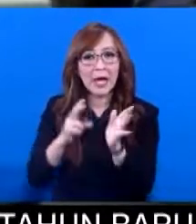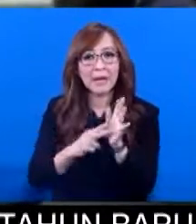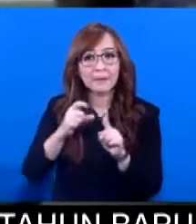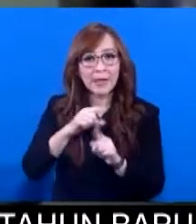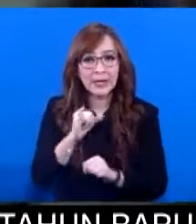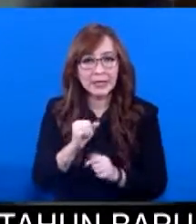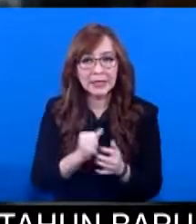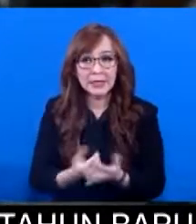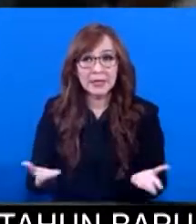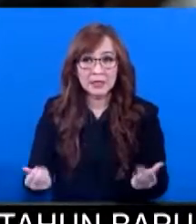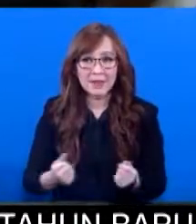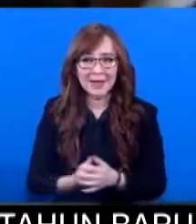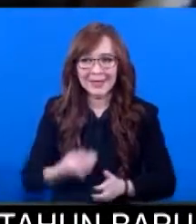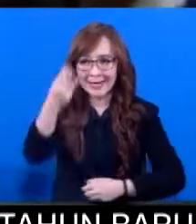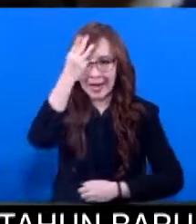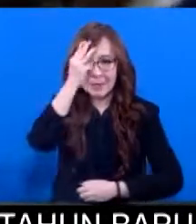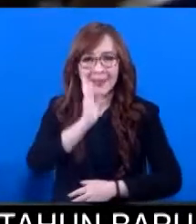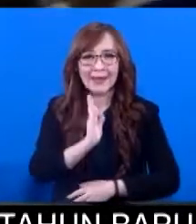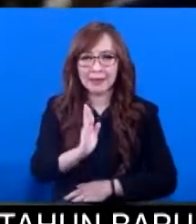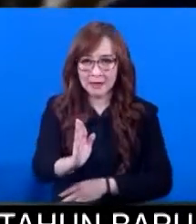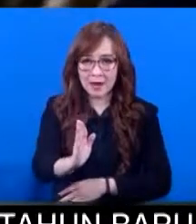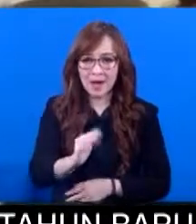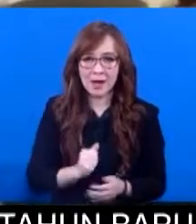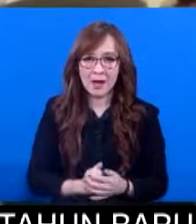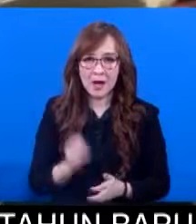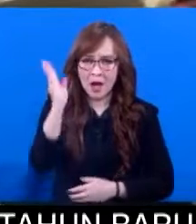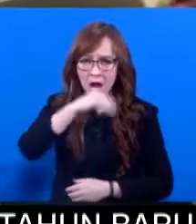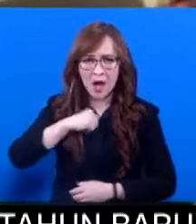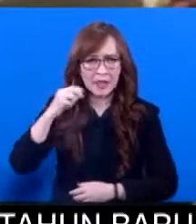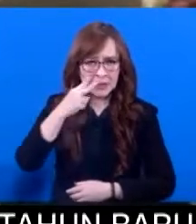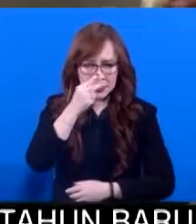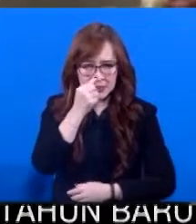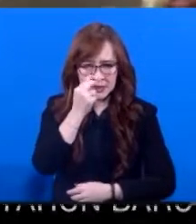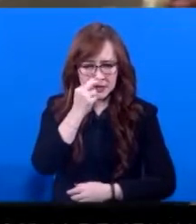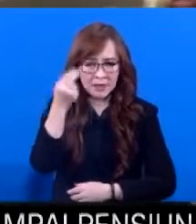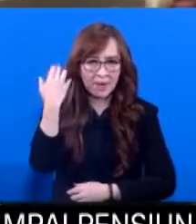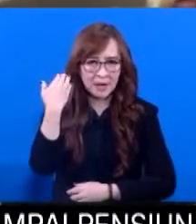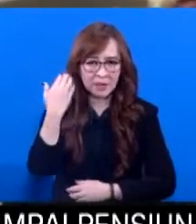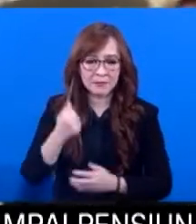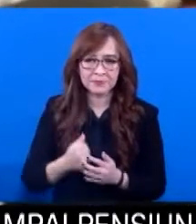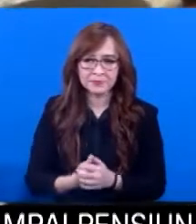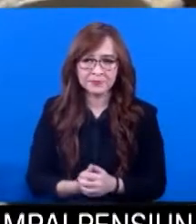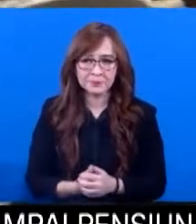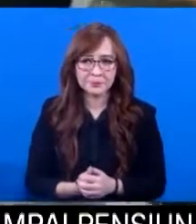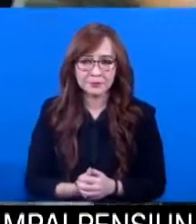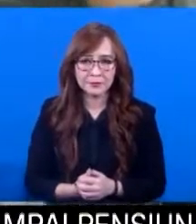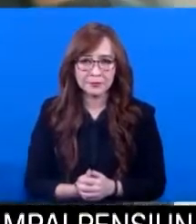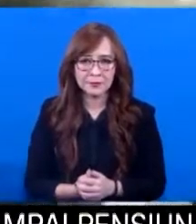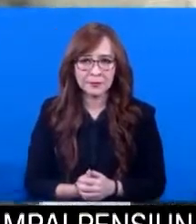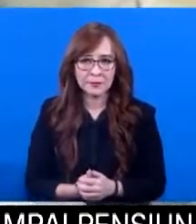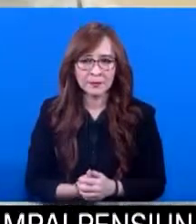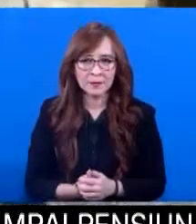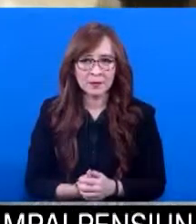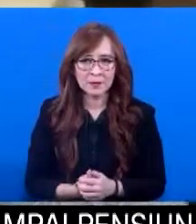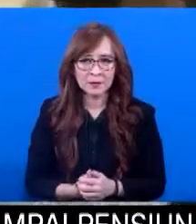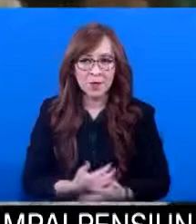Jalan Cilikriwut, Kilometer 1 Kota Palangkaraya, Senin dini hari. Protes puluhan peserta Musda menyasar pimpinan sidang.